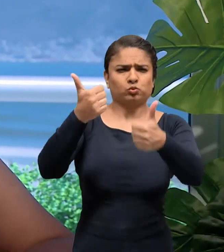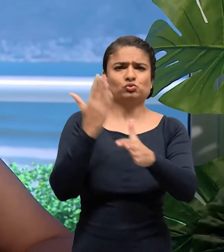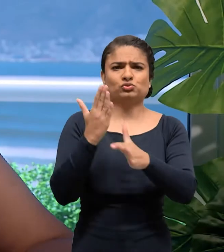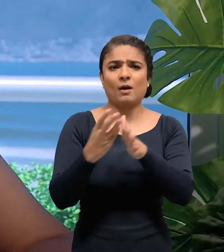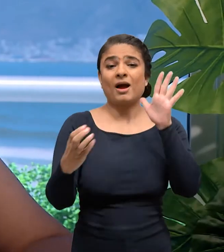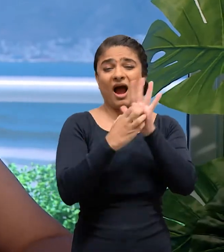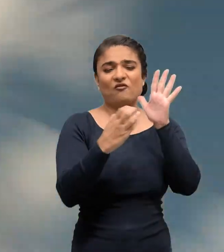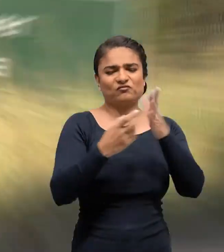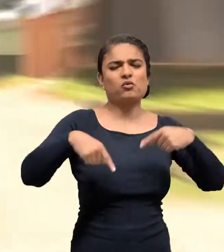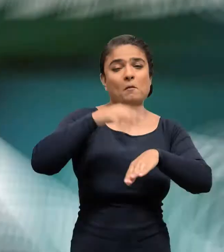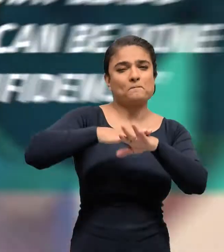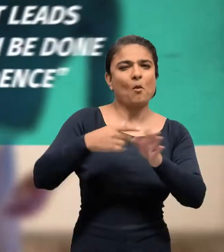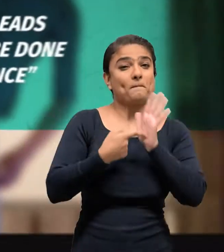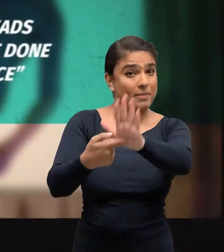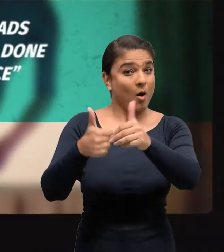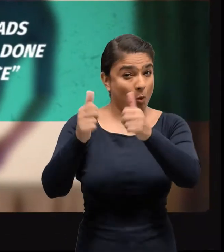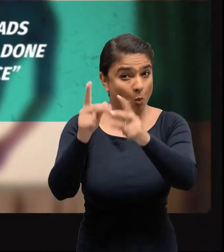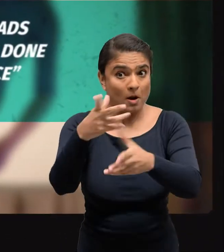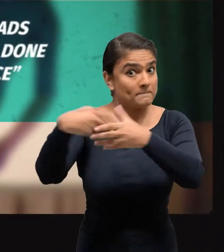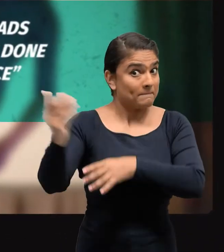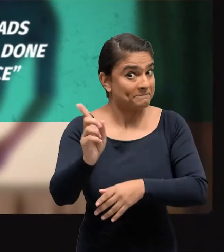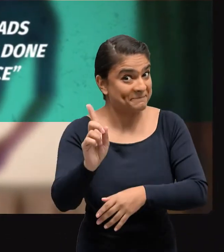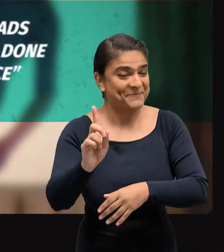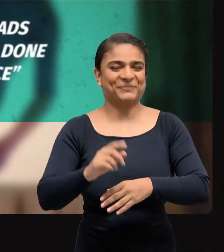is, ons is nou weer terug.